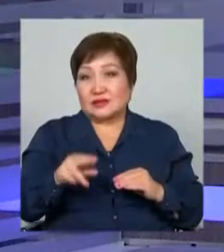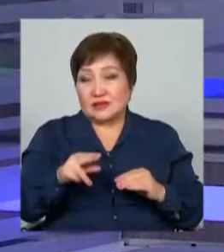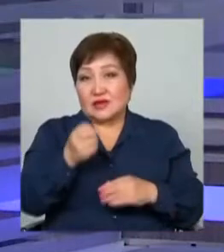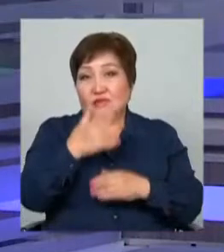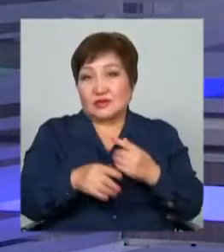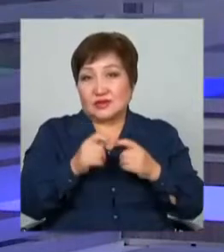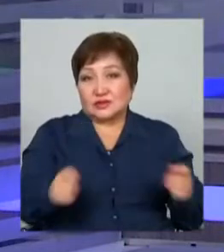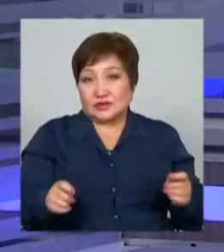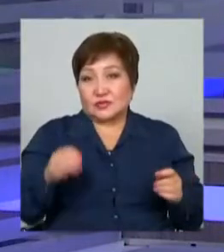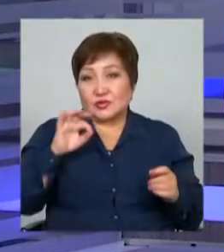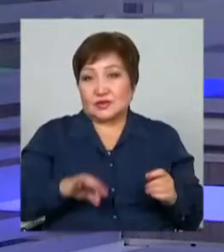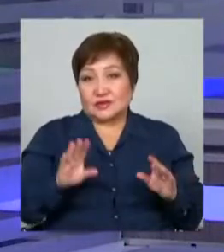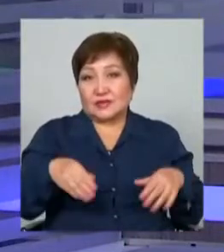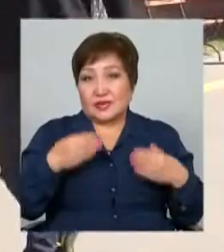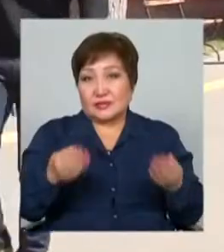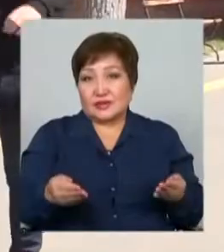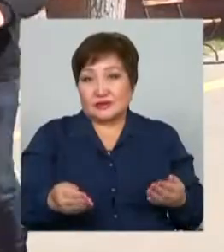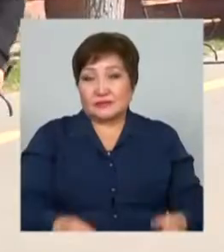Мерей Қанапиянов жалғастырады.